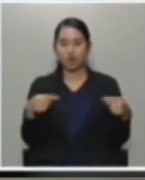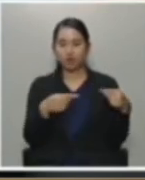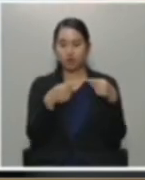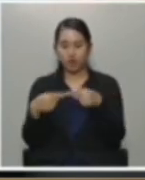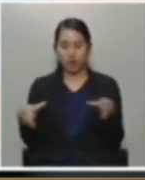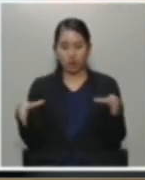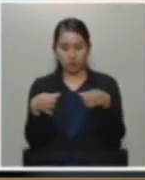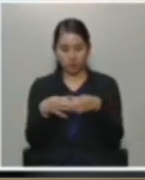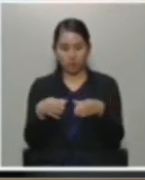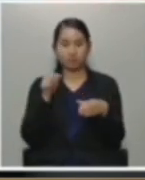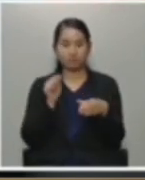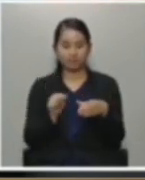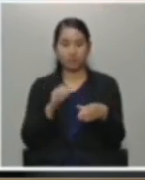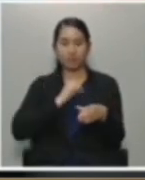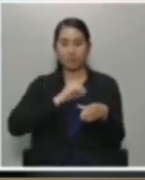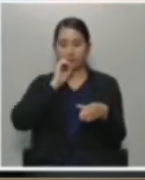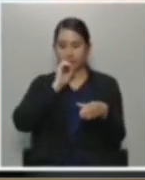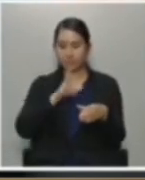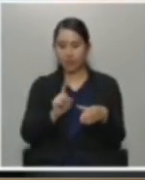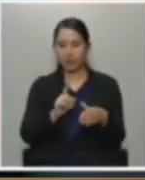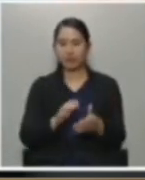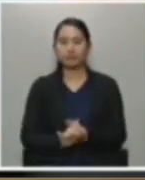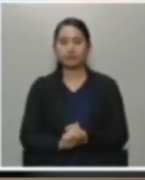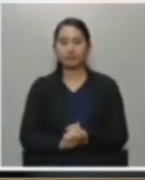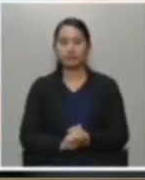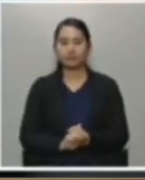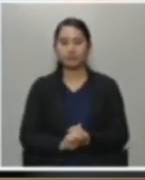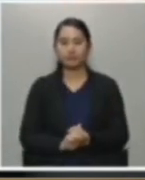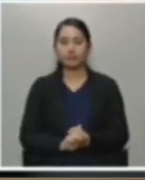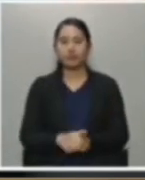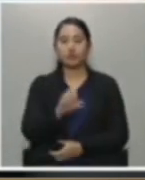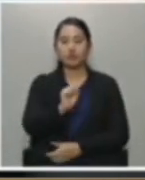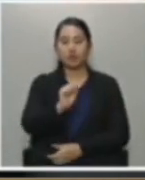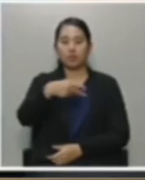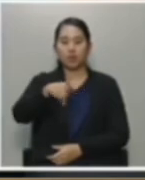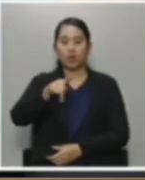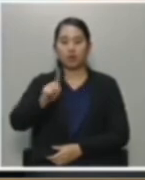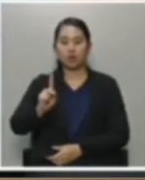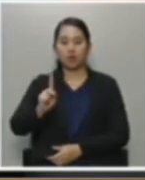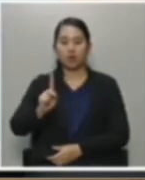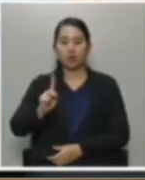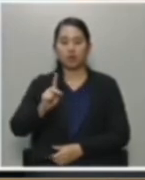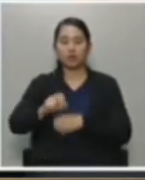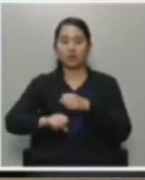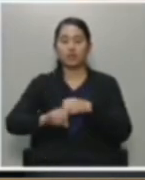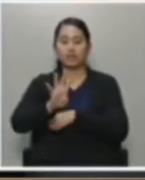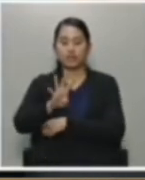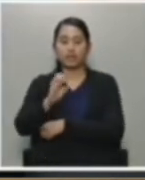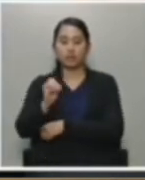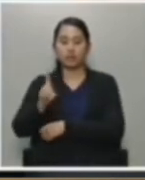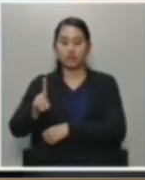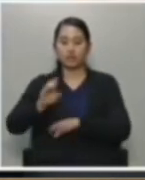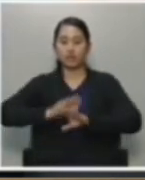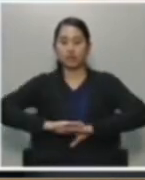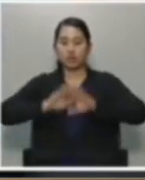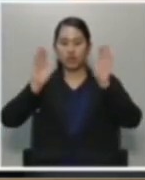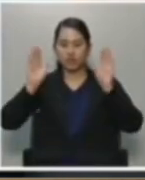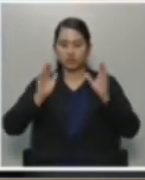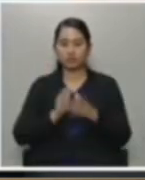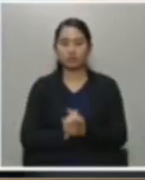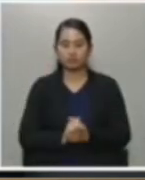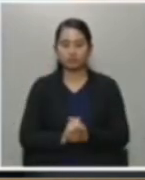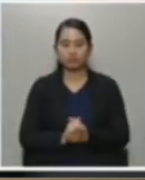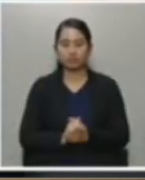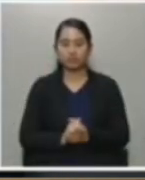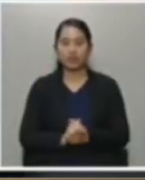ปฏิรูปว่าควรยกเลิกสปก. 4-01 ในเขตหมู่บ้าน